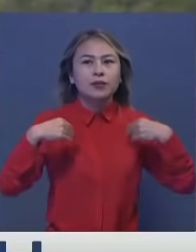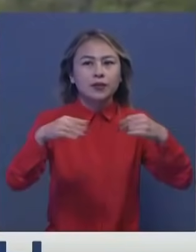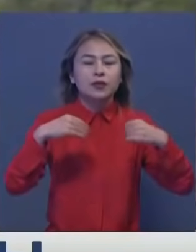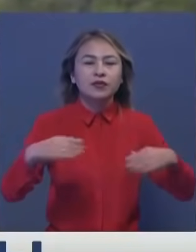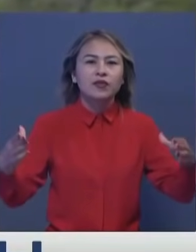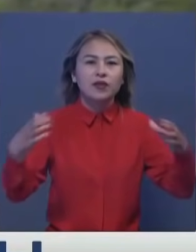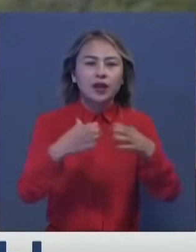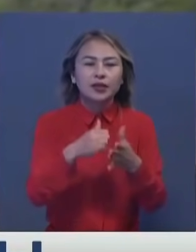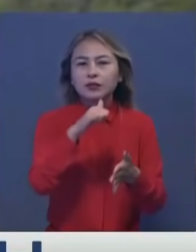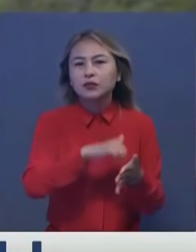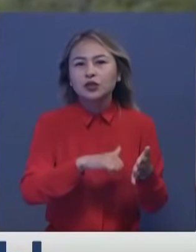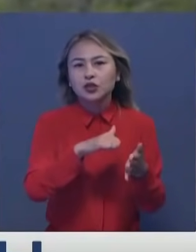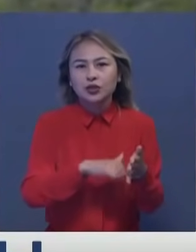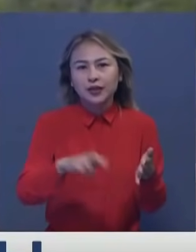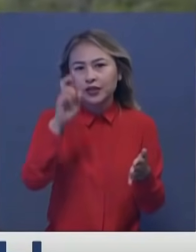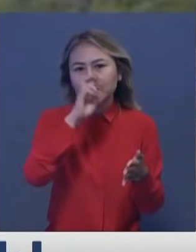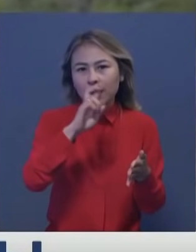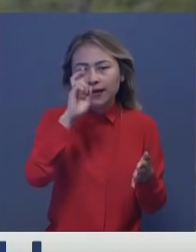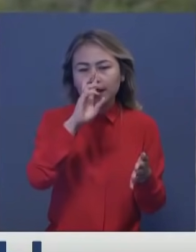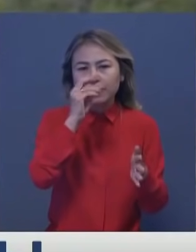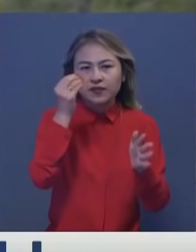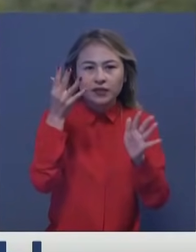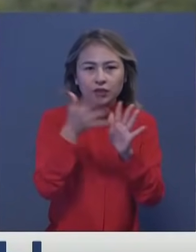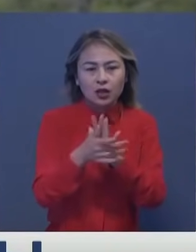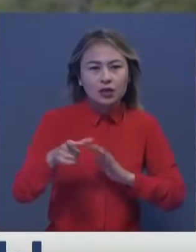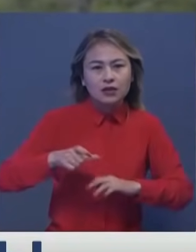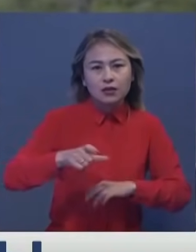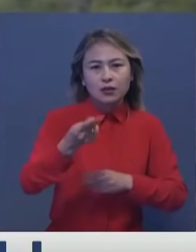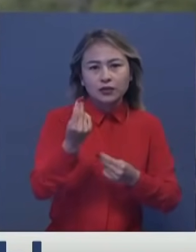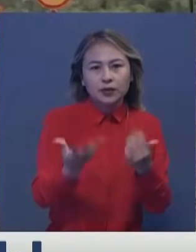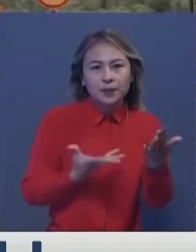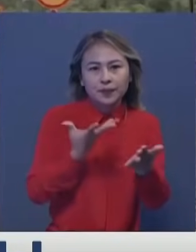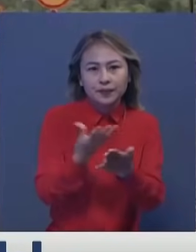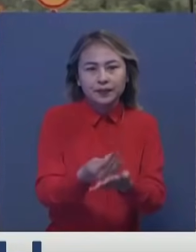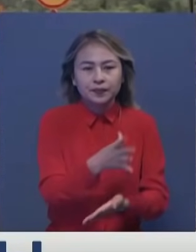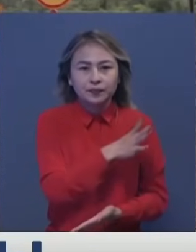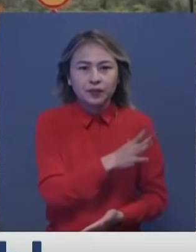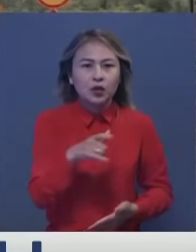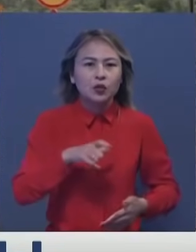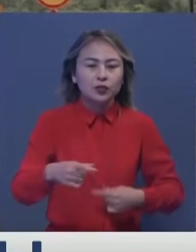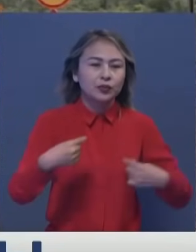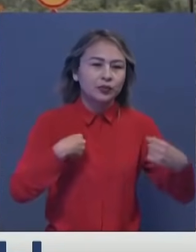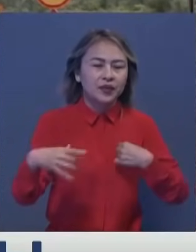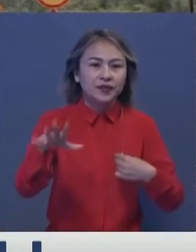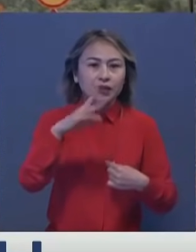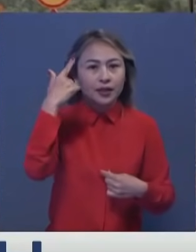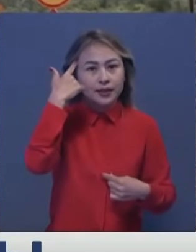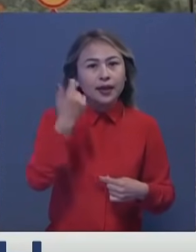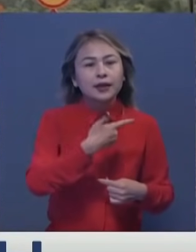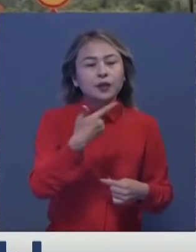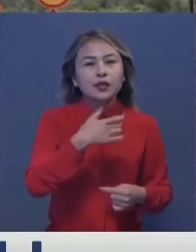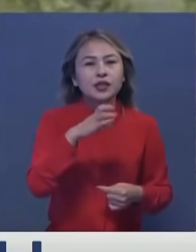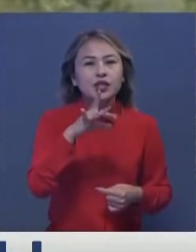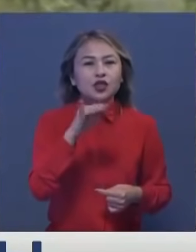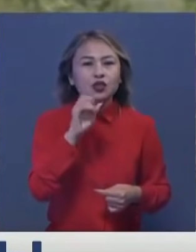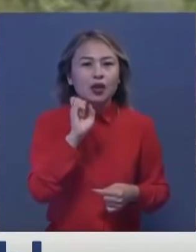арзандайды. Себебі жанармай мен жолға кеткен материалдық шығын үшін қаржы төлейтінбіз. Жол азабын жүрген білер деген Григорий Стрижак